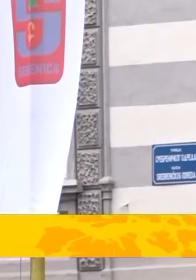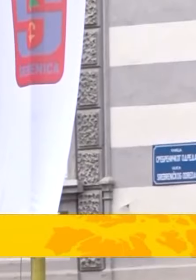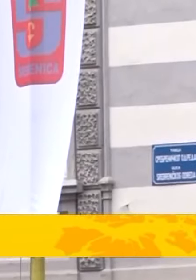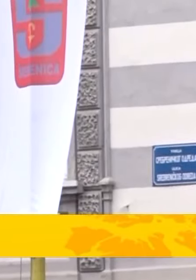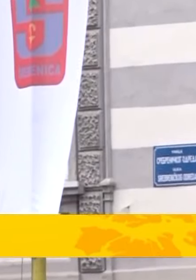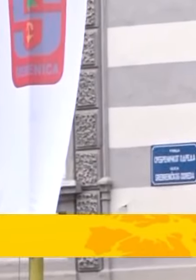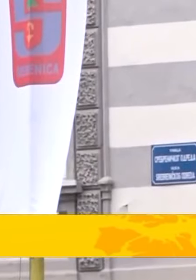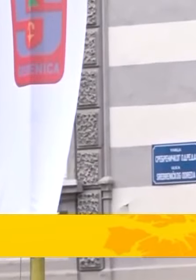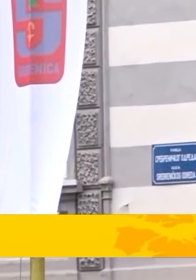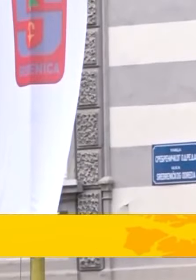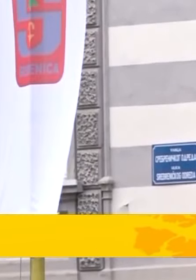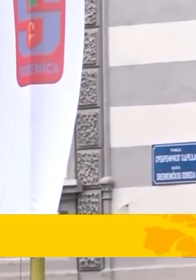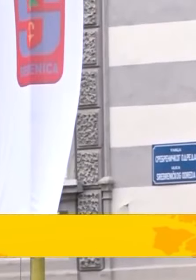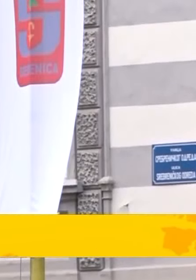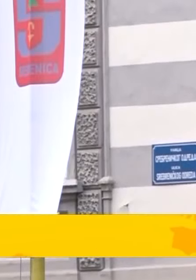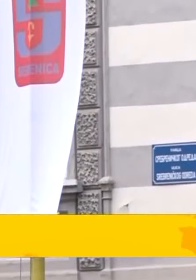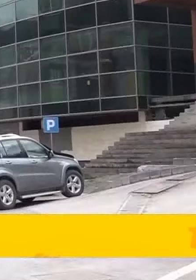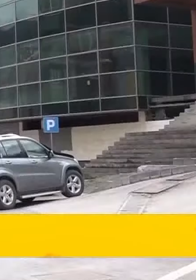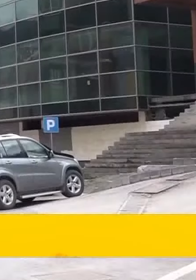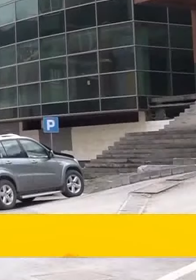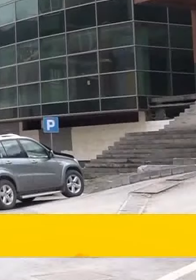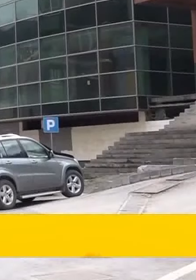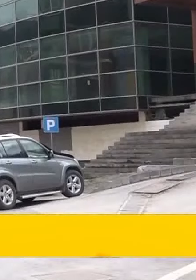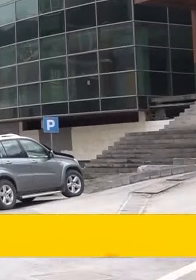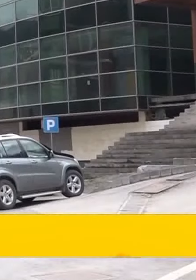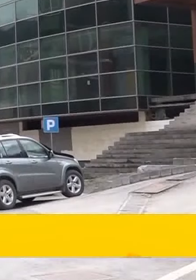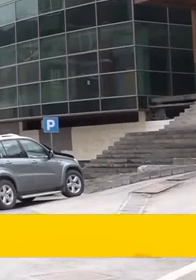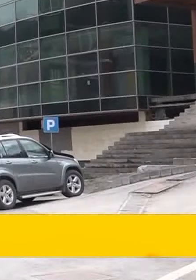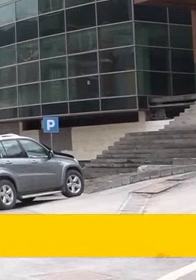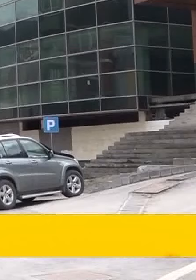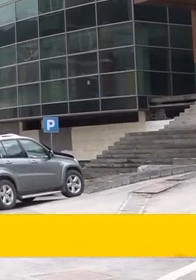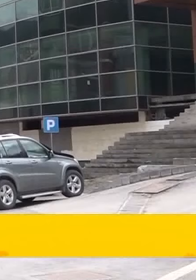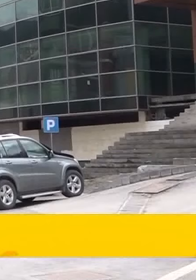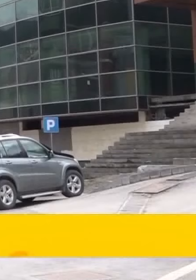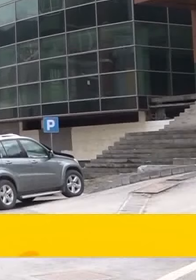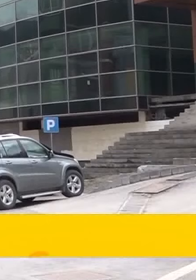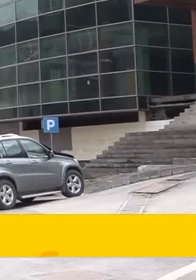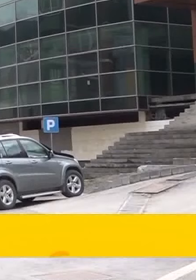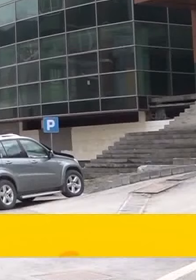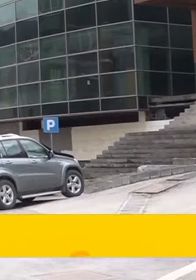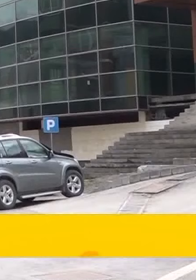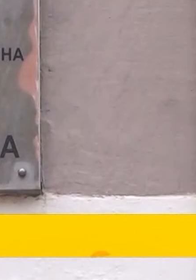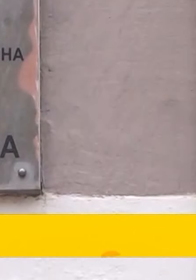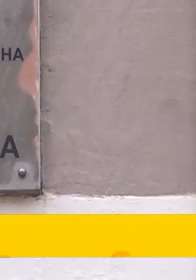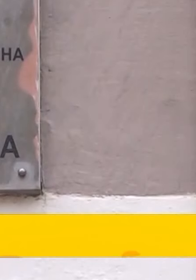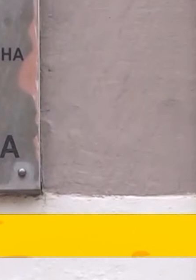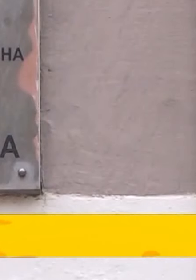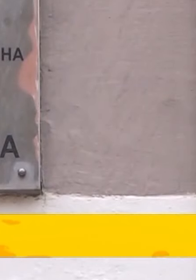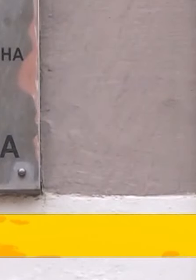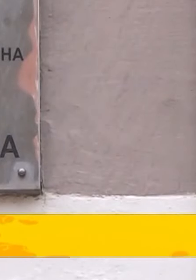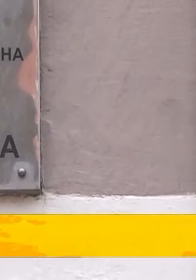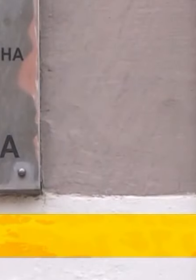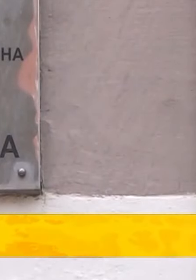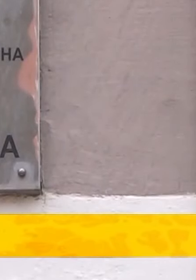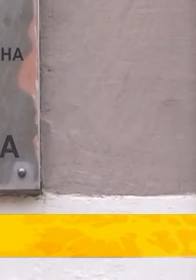Grad bez mesare, pekare i sadržaja za mlade s ratnim traumama u glavama, opterećeni dnevnom politikom i negiranjem genocida, povratnici